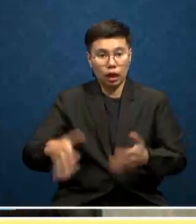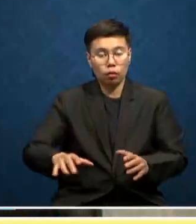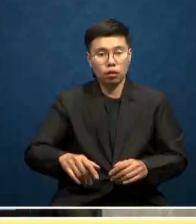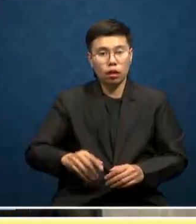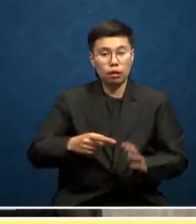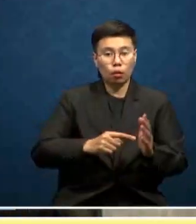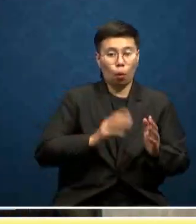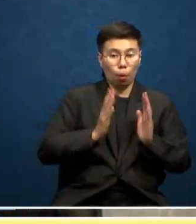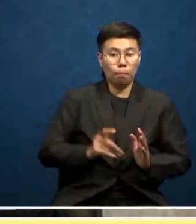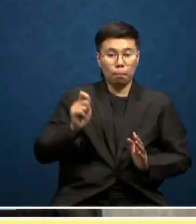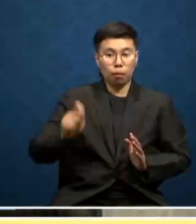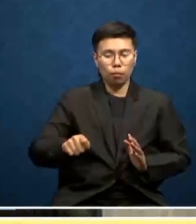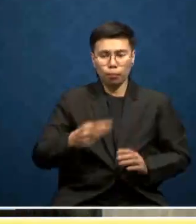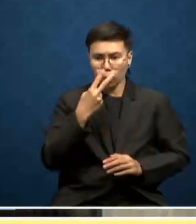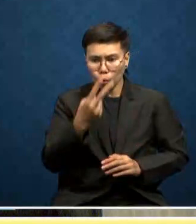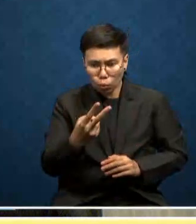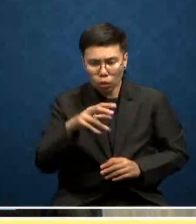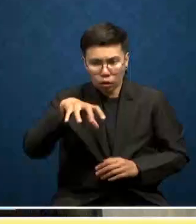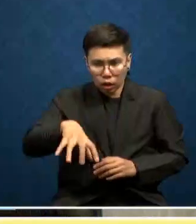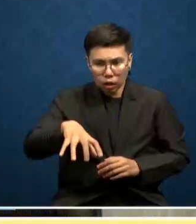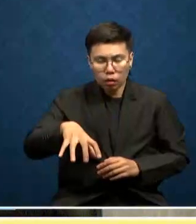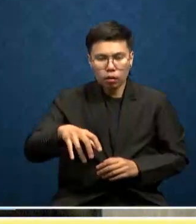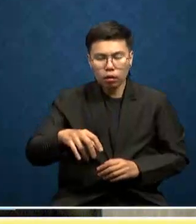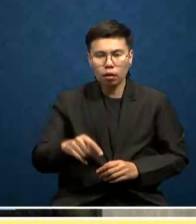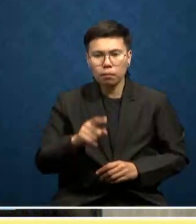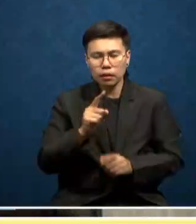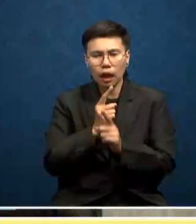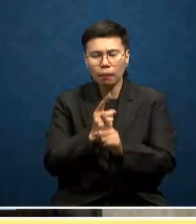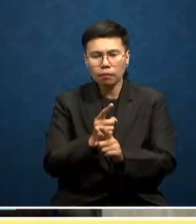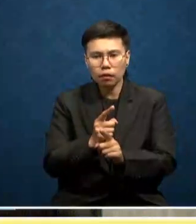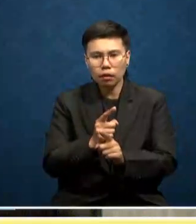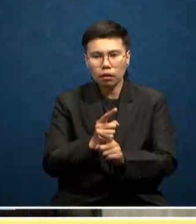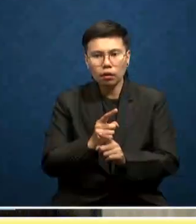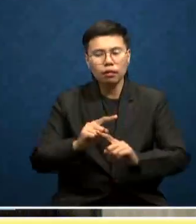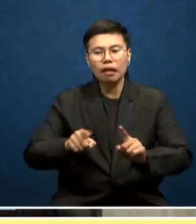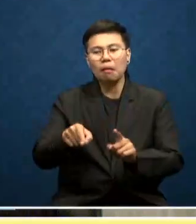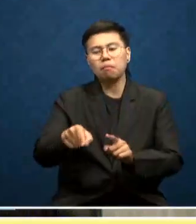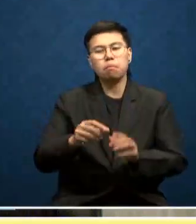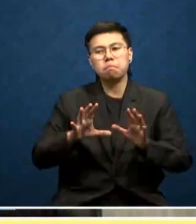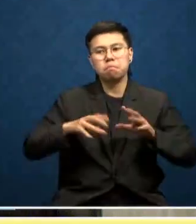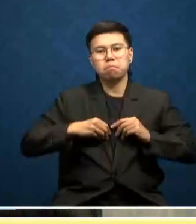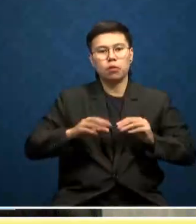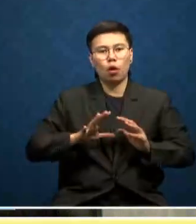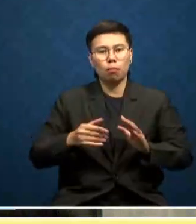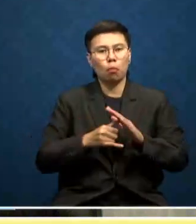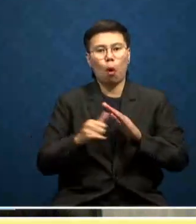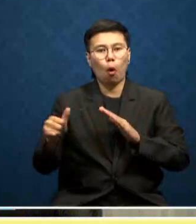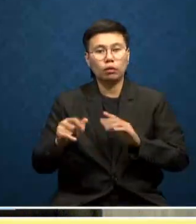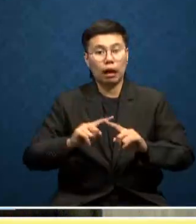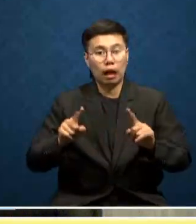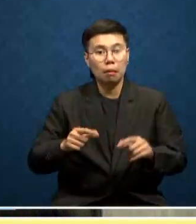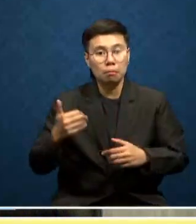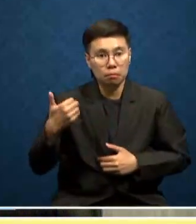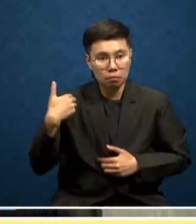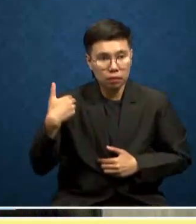ต่ต้นเนี่ยก็ไปติดตามกับผู้ที่อยู่แล้วก็ไม่ยอมออกนะก็ขอผัดผ่อนจนกระทั่งหัวสุดท้